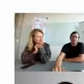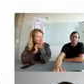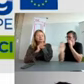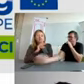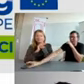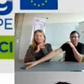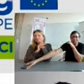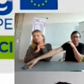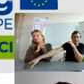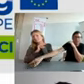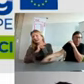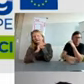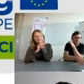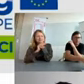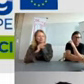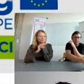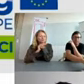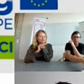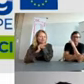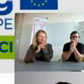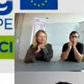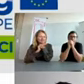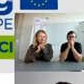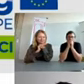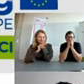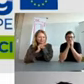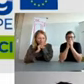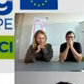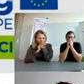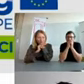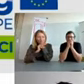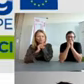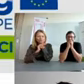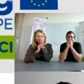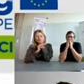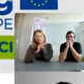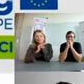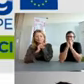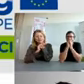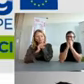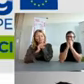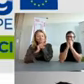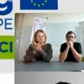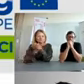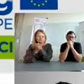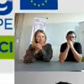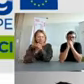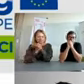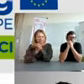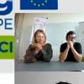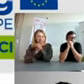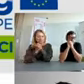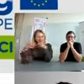zusammenzuarbeiten. Beschäftigen wir uns mit nachhaltiger, zukunftsorientierter Architektur. Und dazu möchten wir einfach die